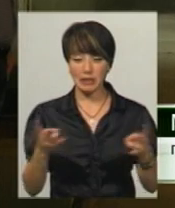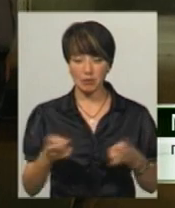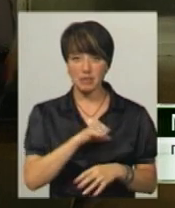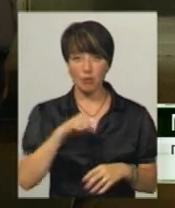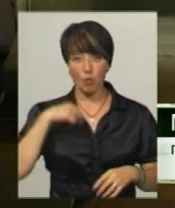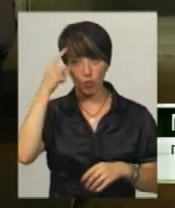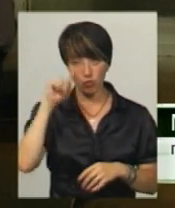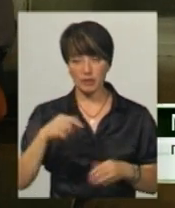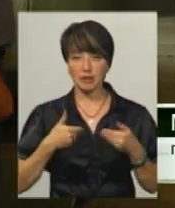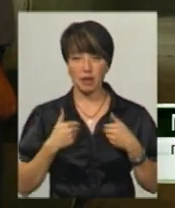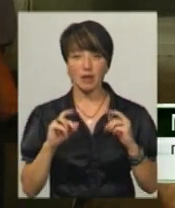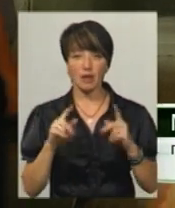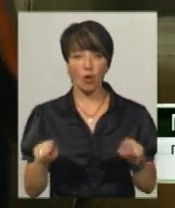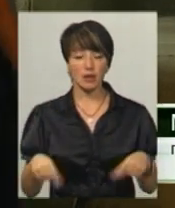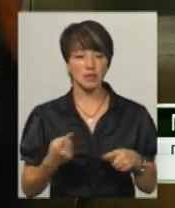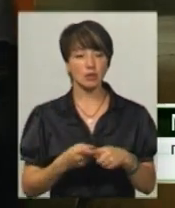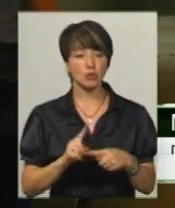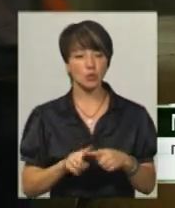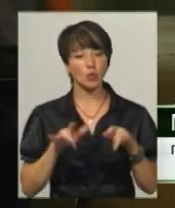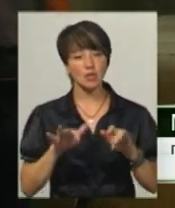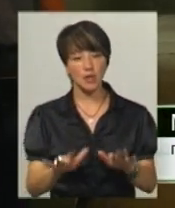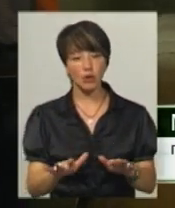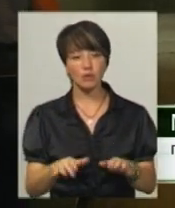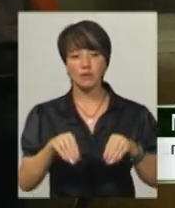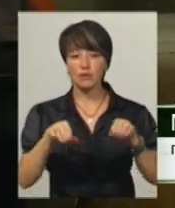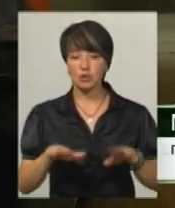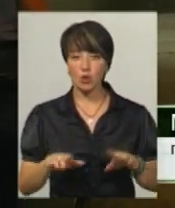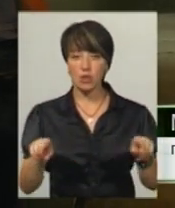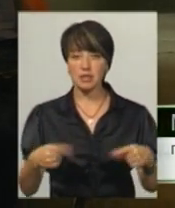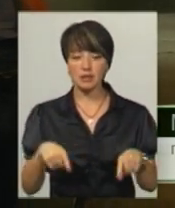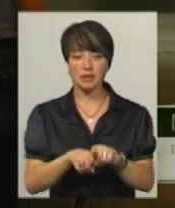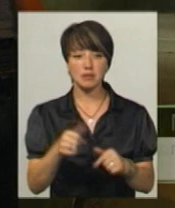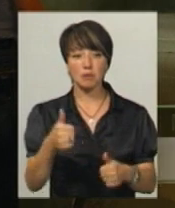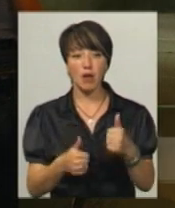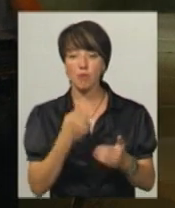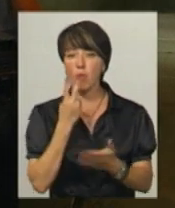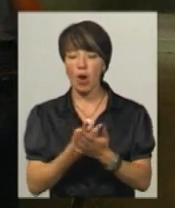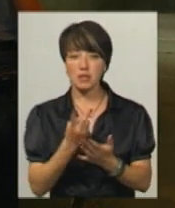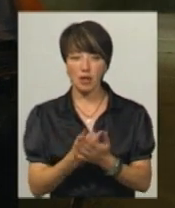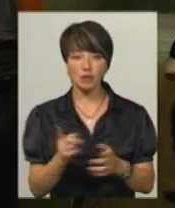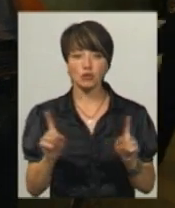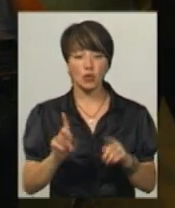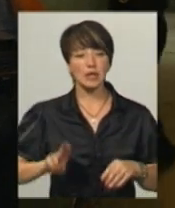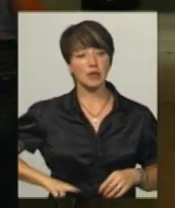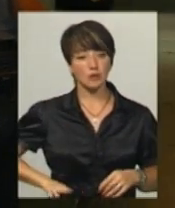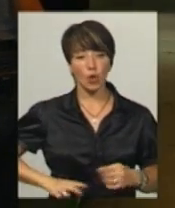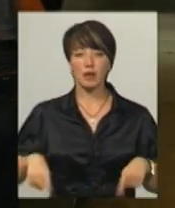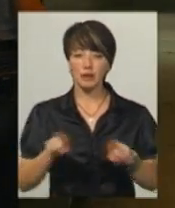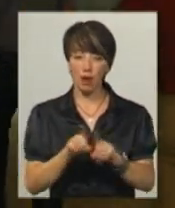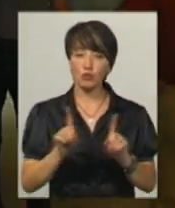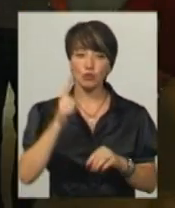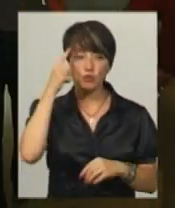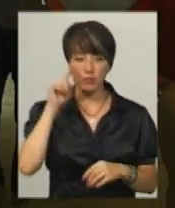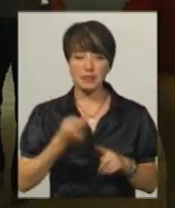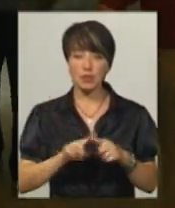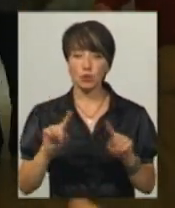ми, я як організатор цього заходу вирішив організувати такі змагання, щоб показати, що директори також щось вміють.